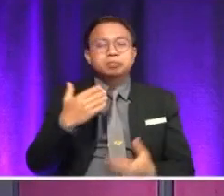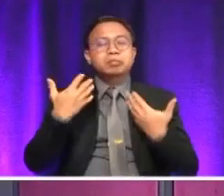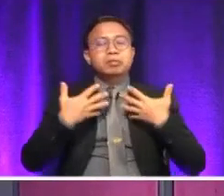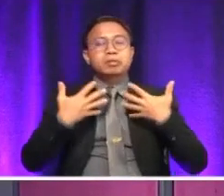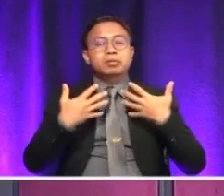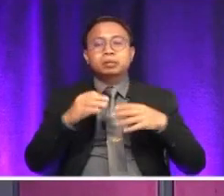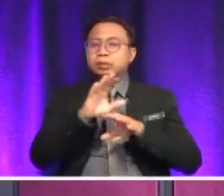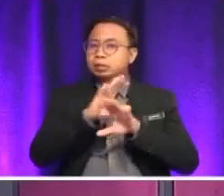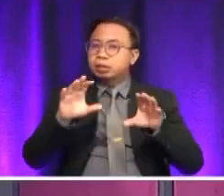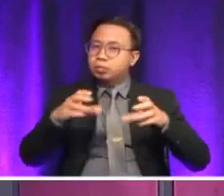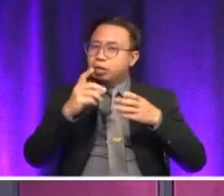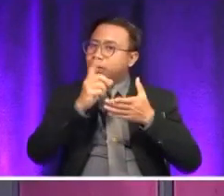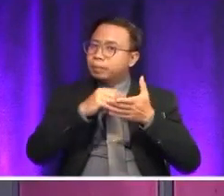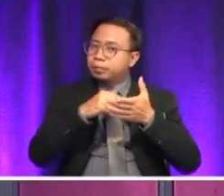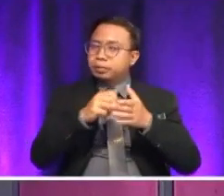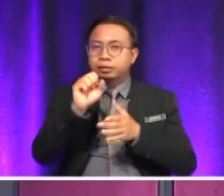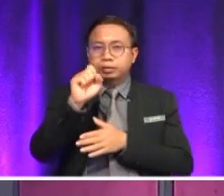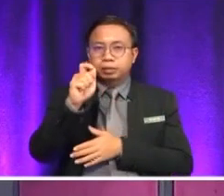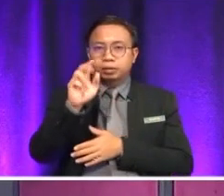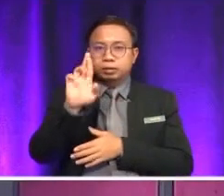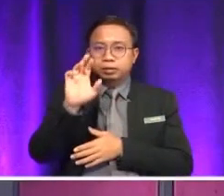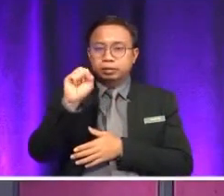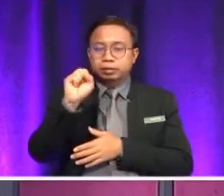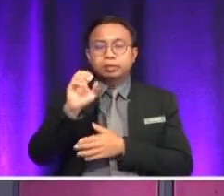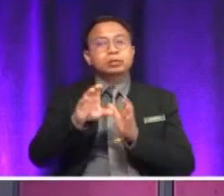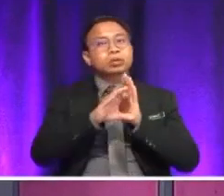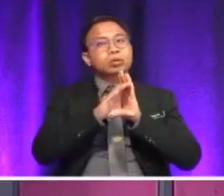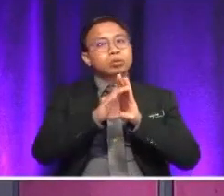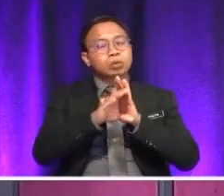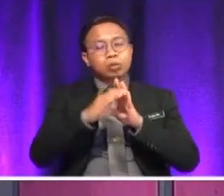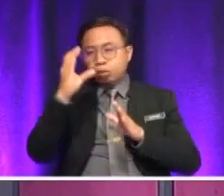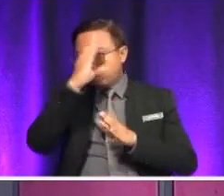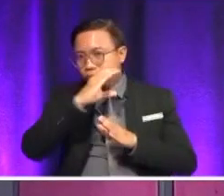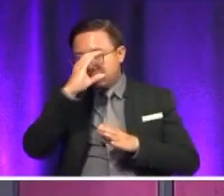Padahal dia tak ada apa-apa pun. Pasal tu sebab dia stres. Benda contoh saya nak cari barang.